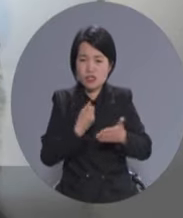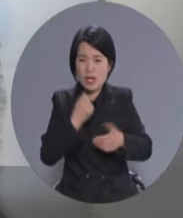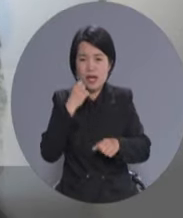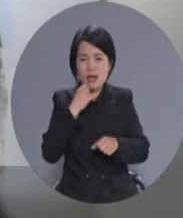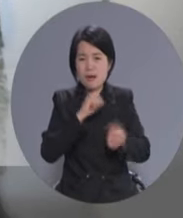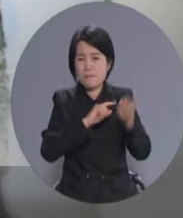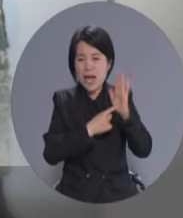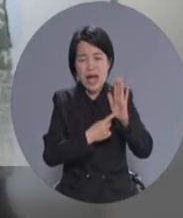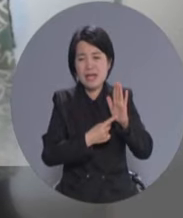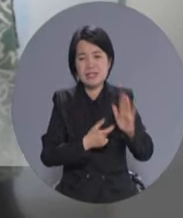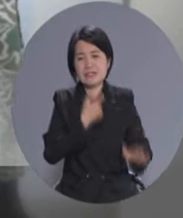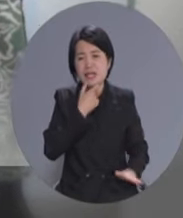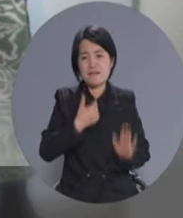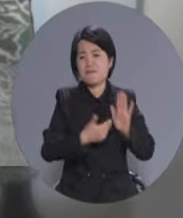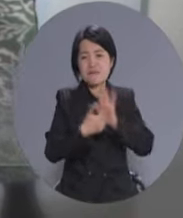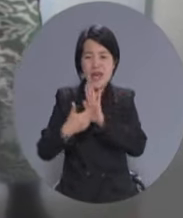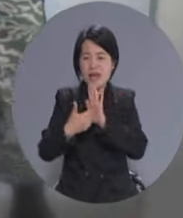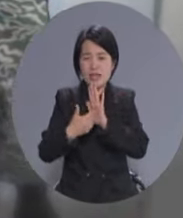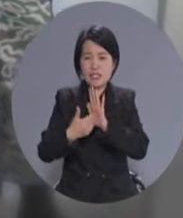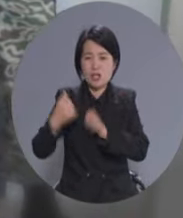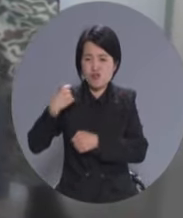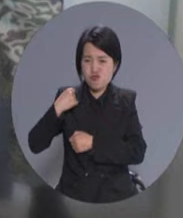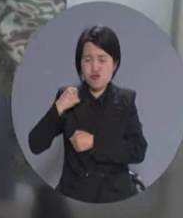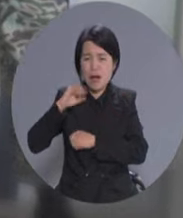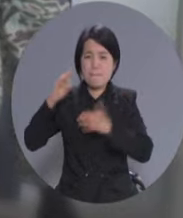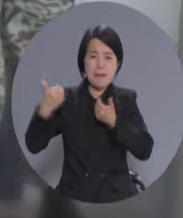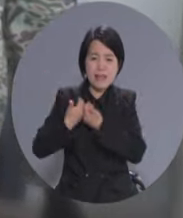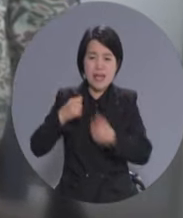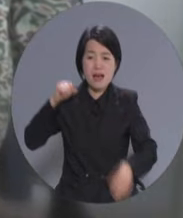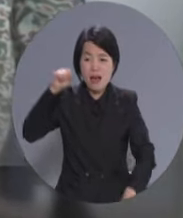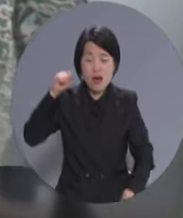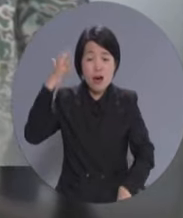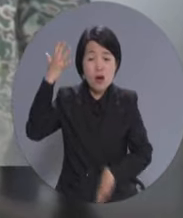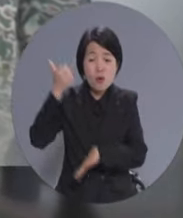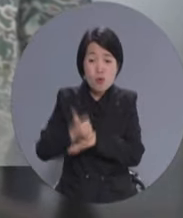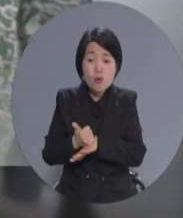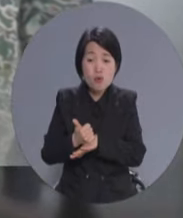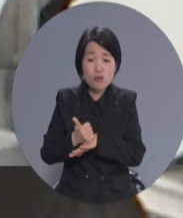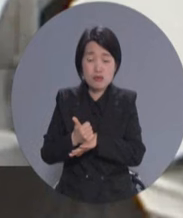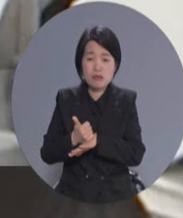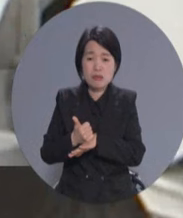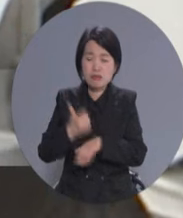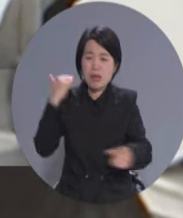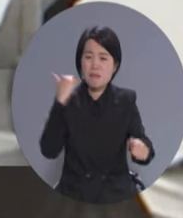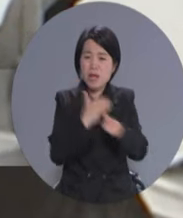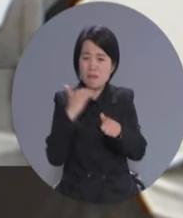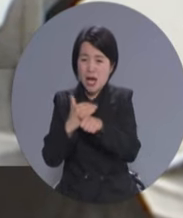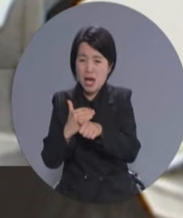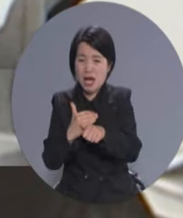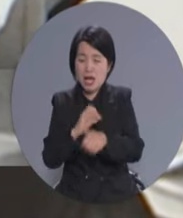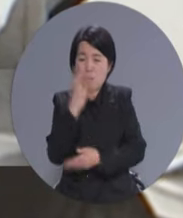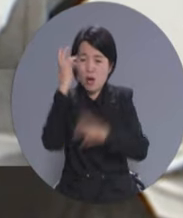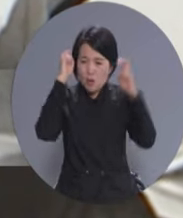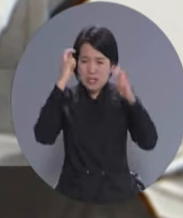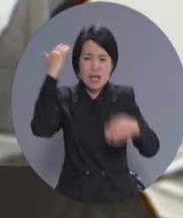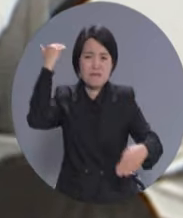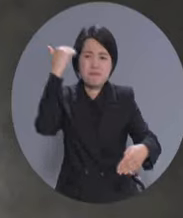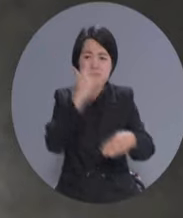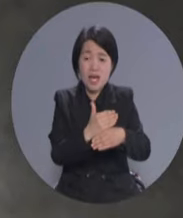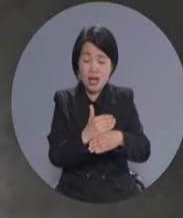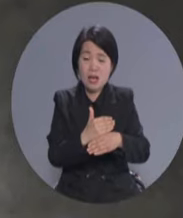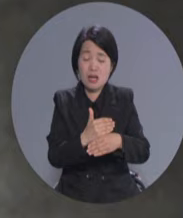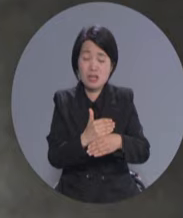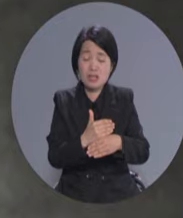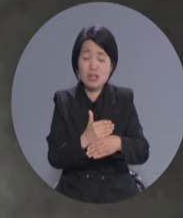군사반란 세력에 저항했습니다 하지만 돌아온 결과는 불법 해직과 언론사 강제통화